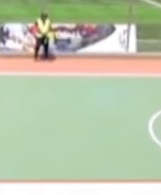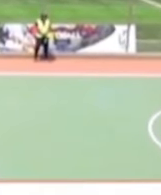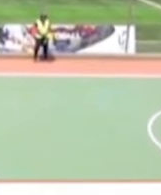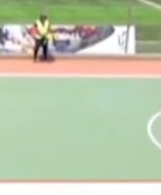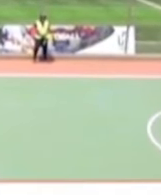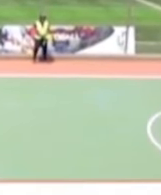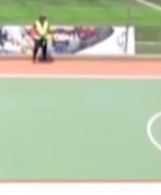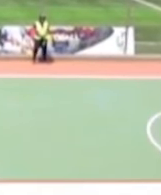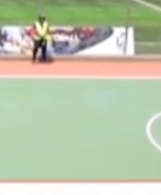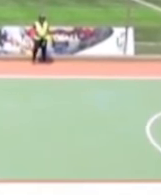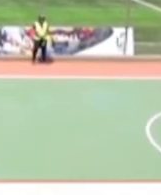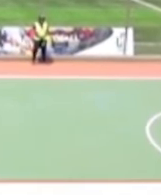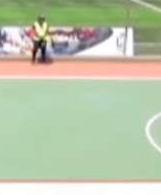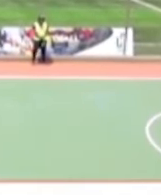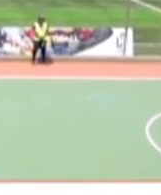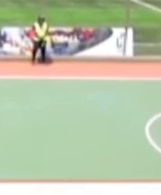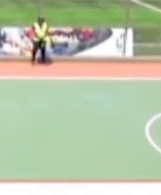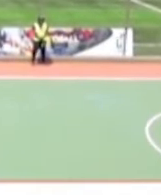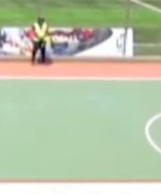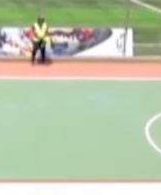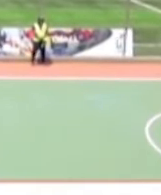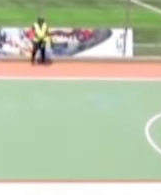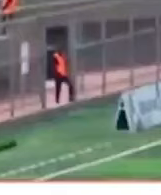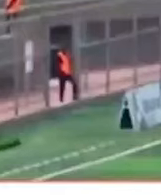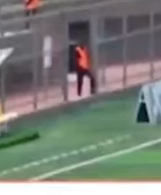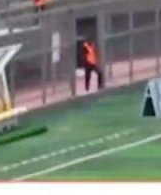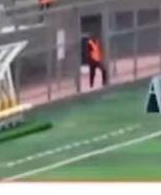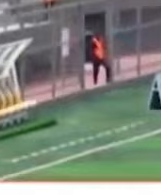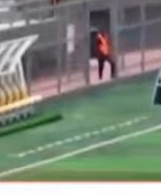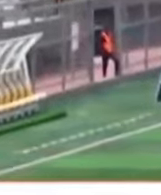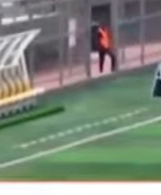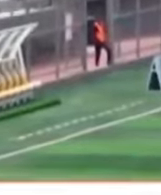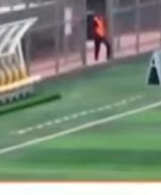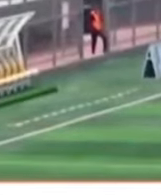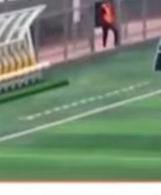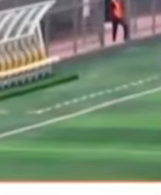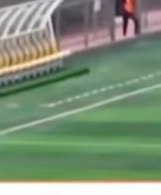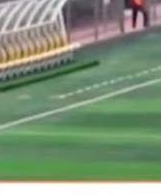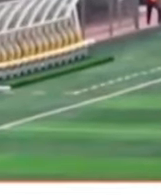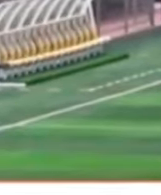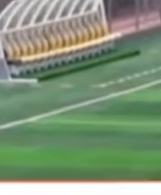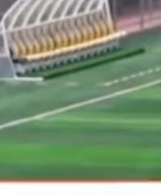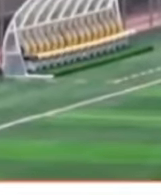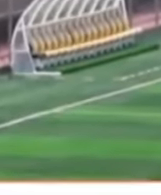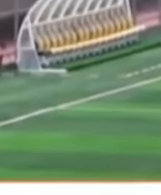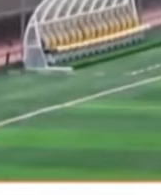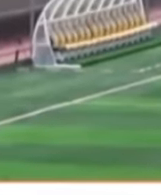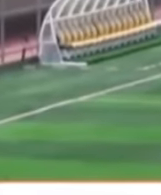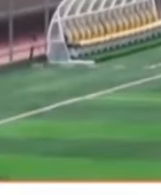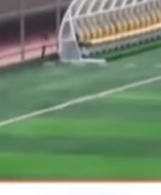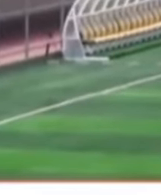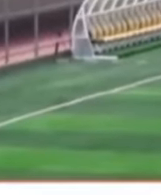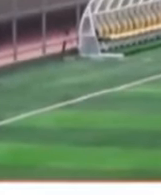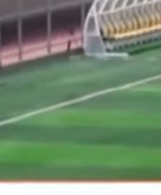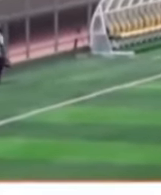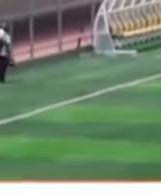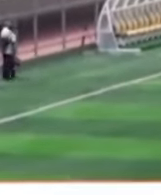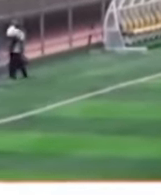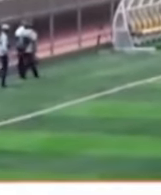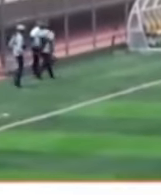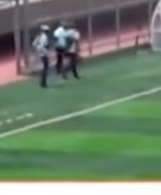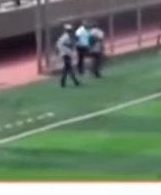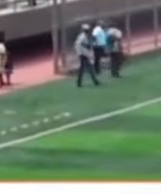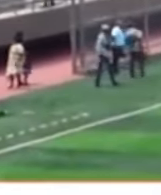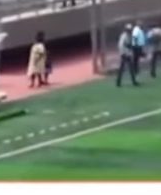ya AFCON bidi abiri mu musamo pamoja bid omuli Kenya ne Tanzania nga kya kutuuza abawagizi emitwalo esatu